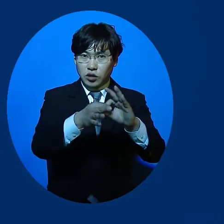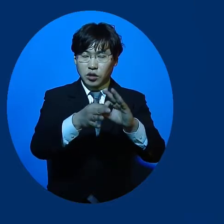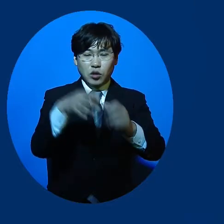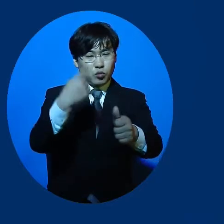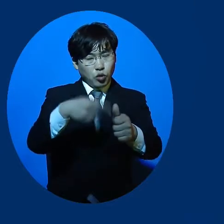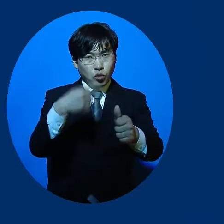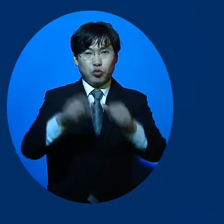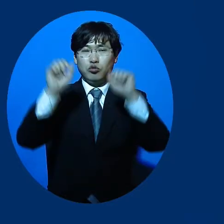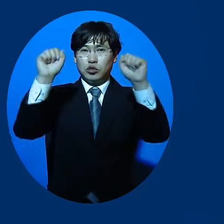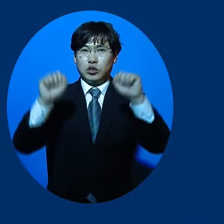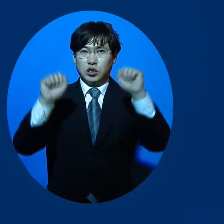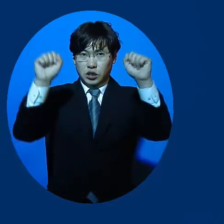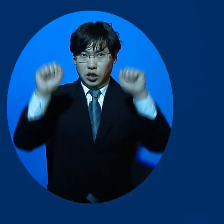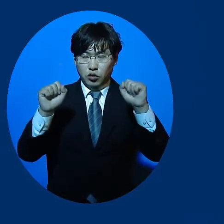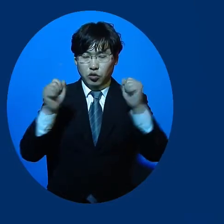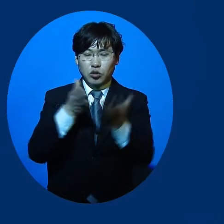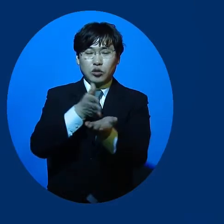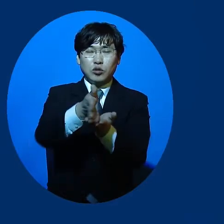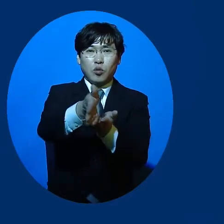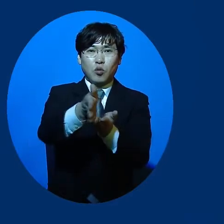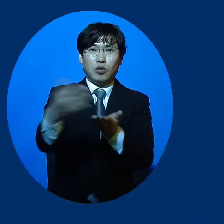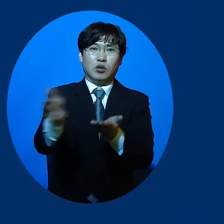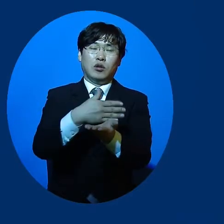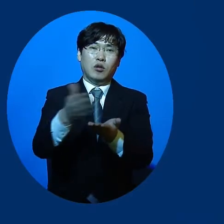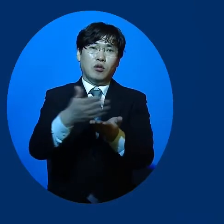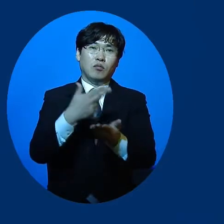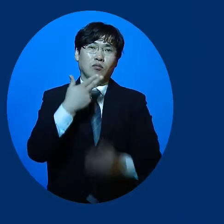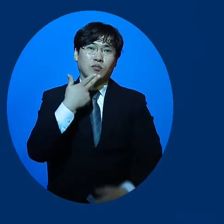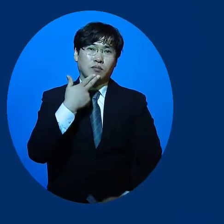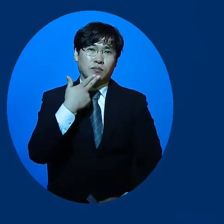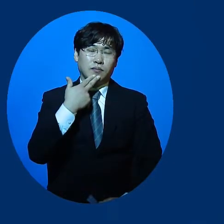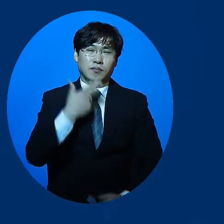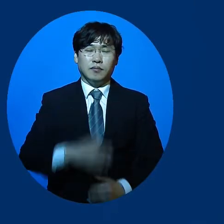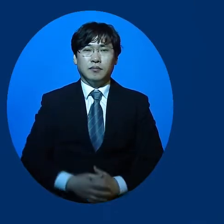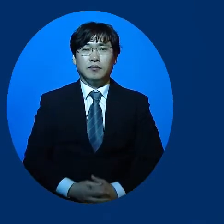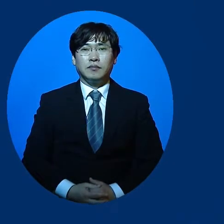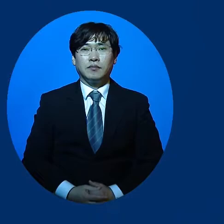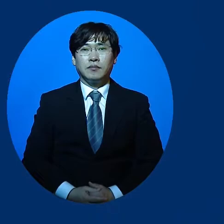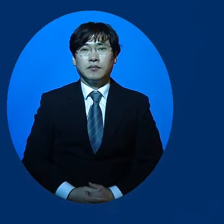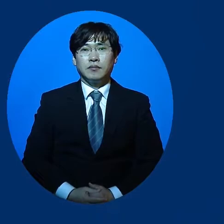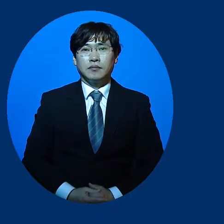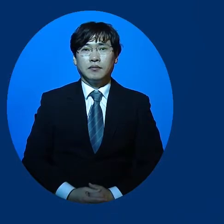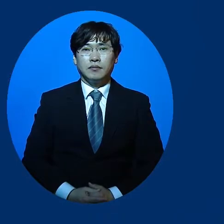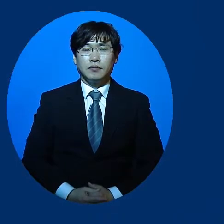관련 학과가 없는 실정이 되겠습니다.